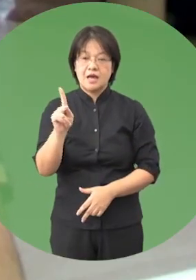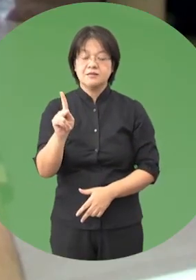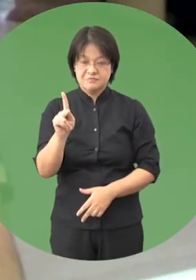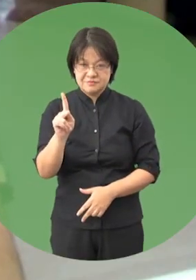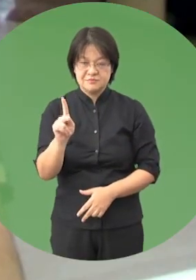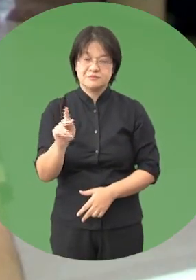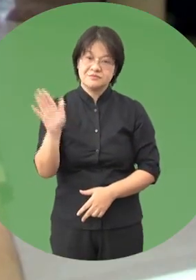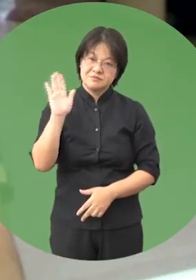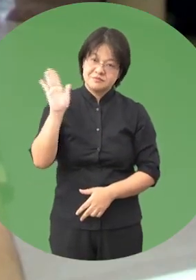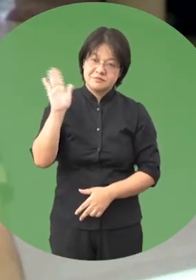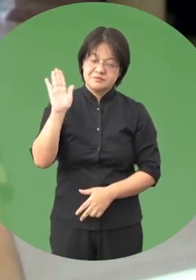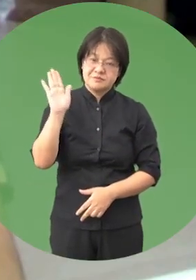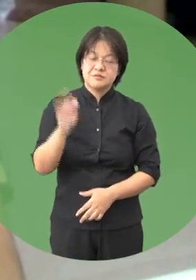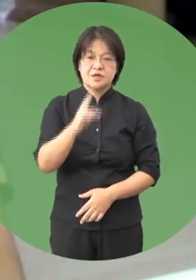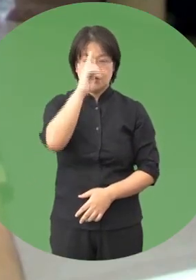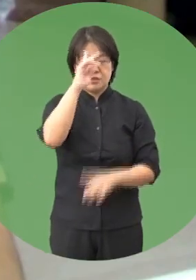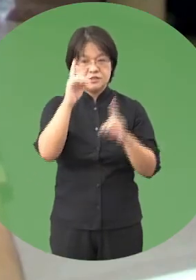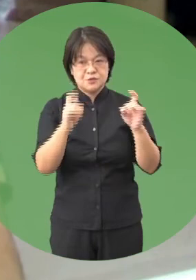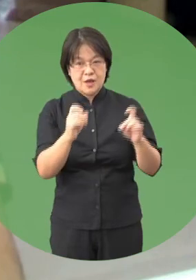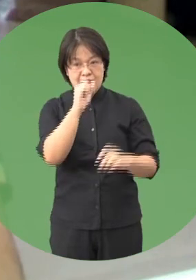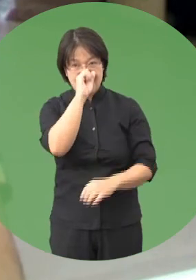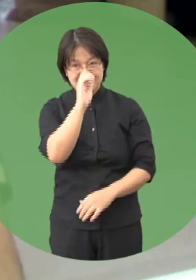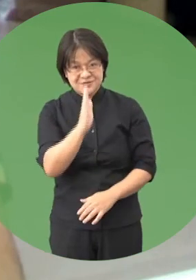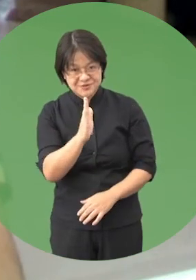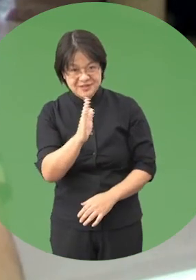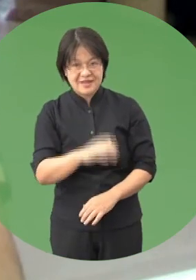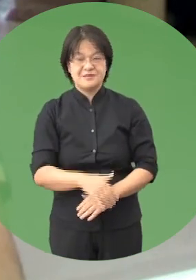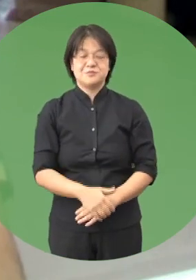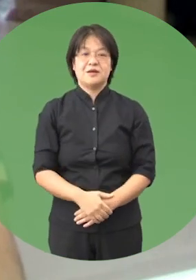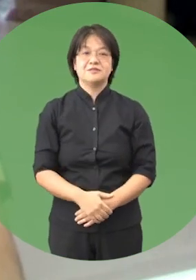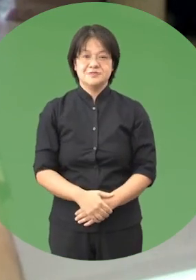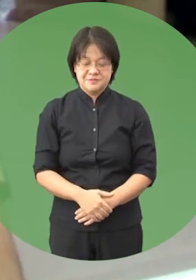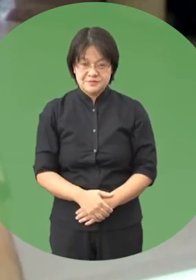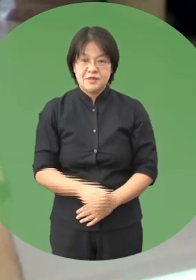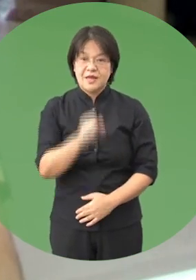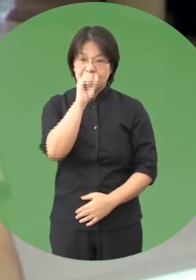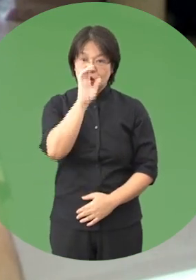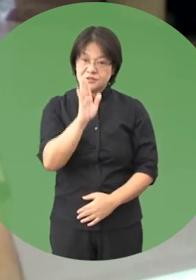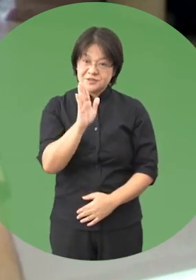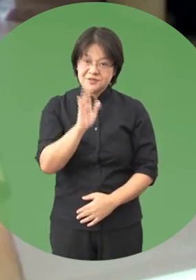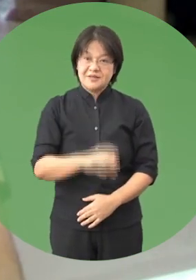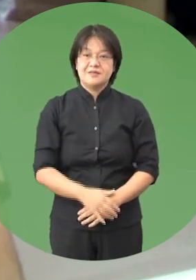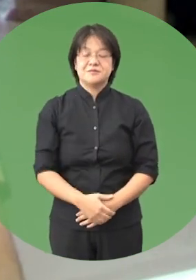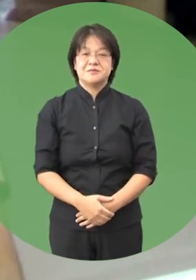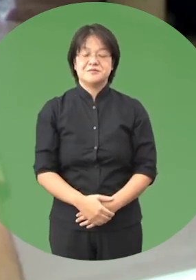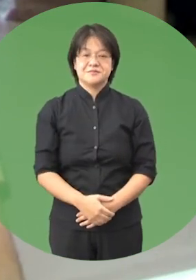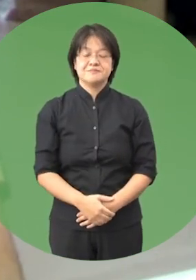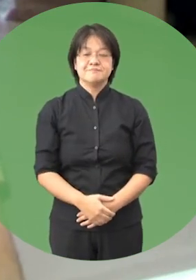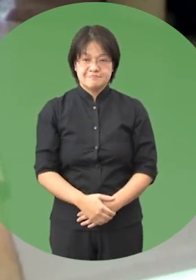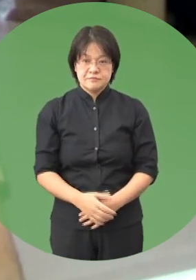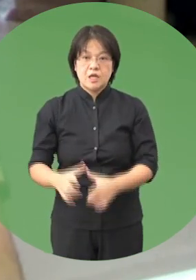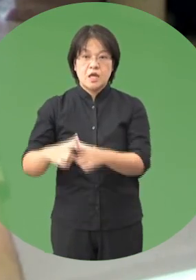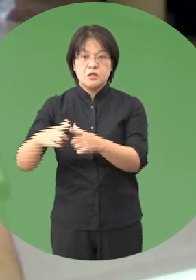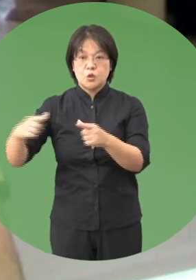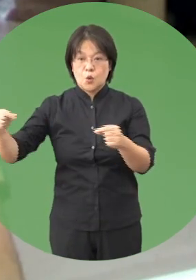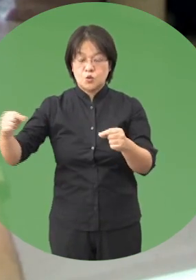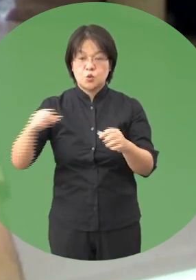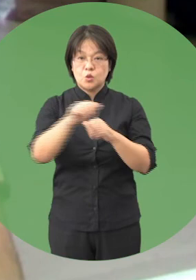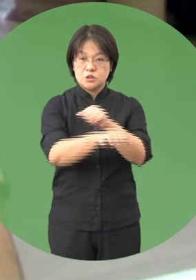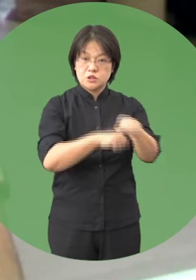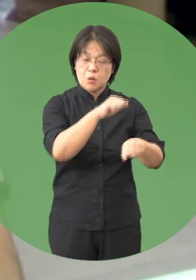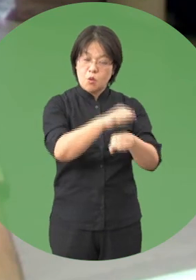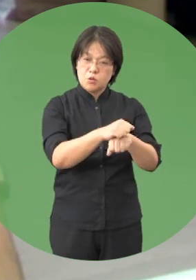今日はかなさんよろしくお願いしますはいよろしくお願いします日本とシンガポールは